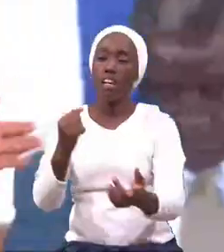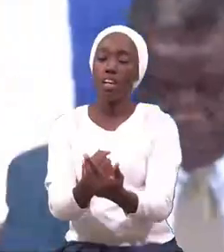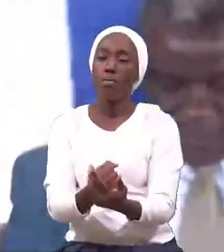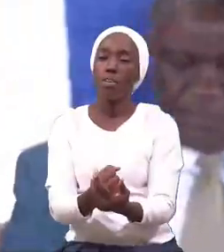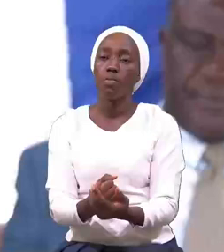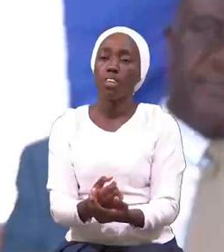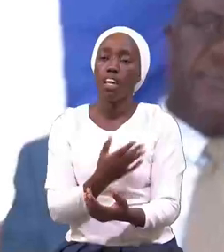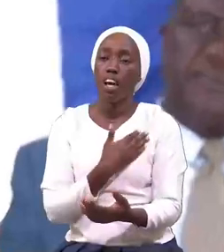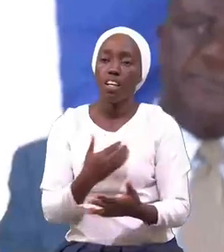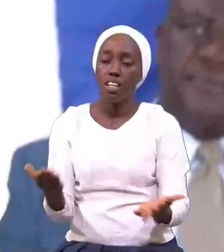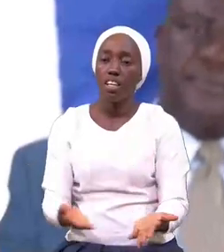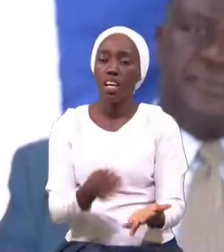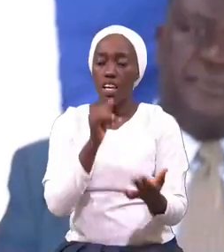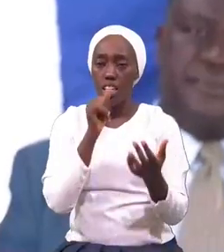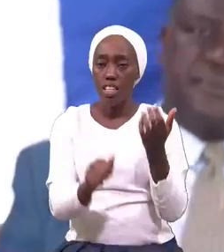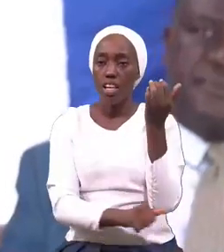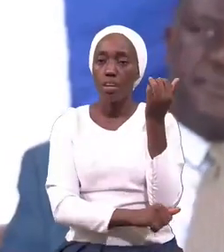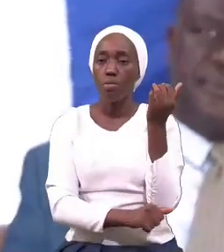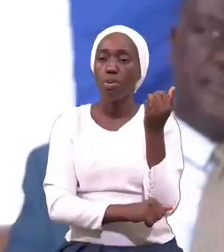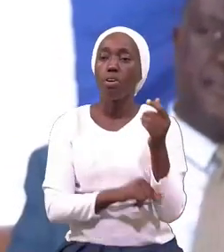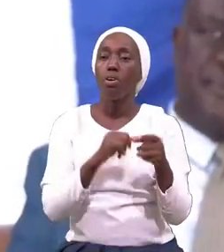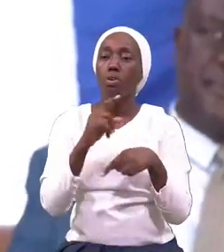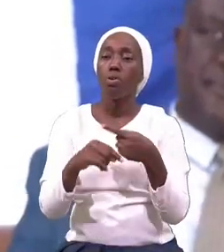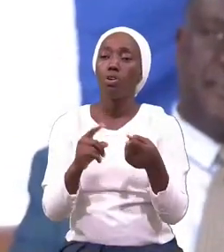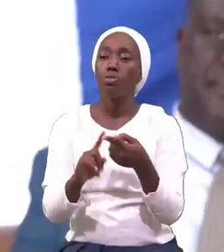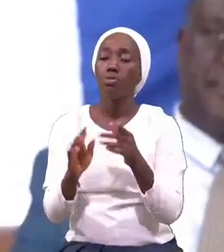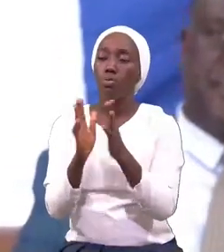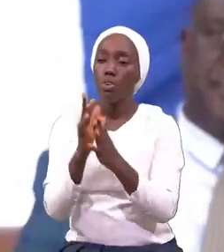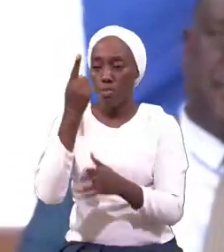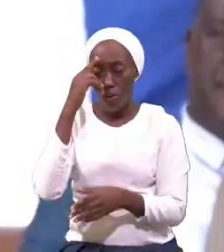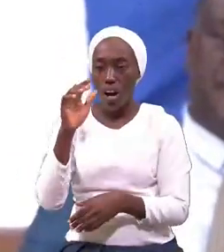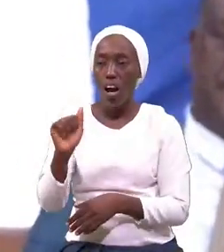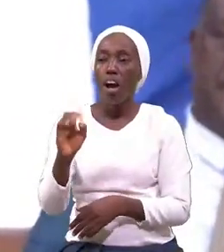Et voici Abraham qui veut prier pour Abimélec